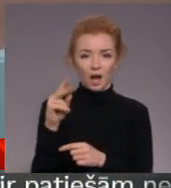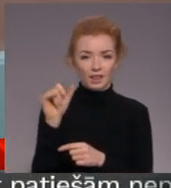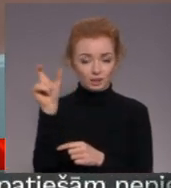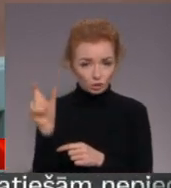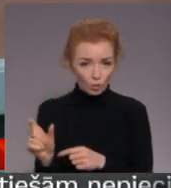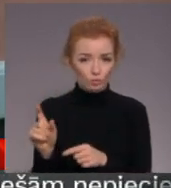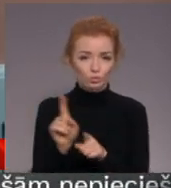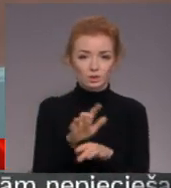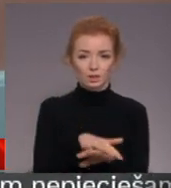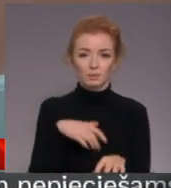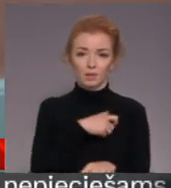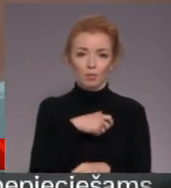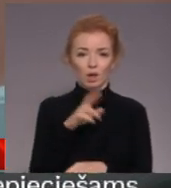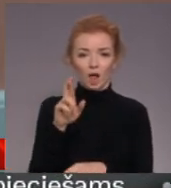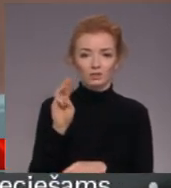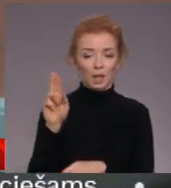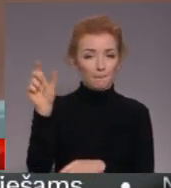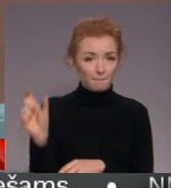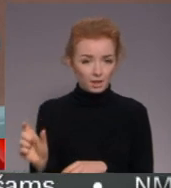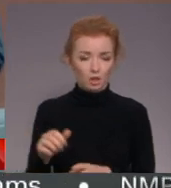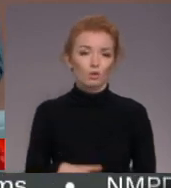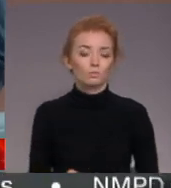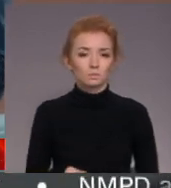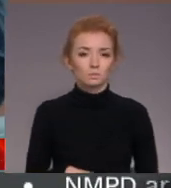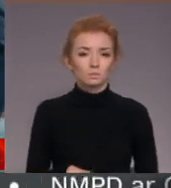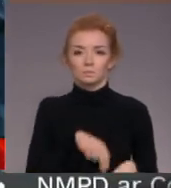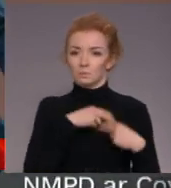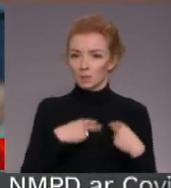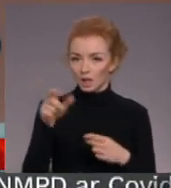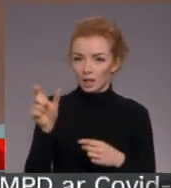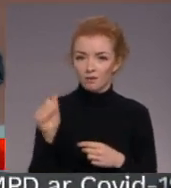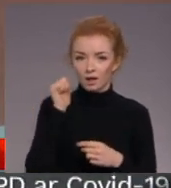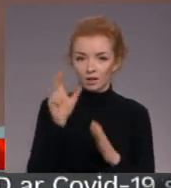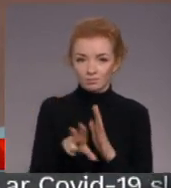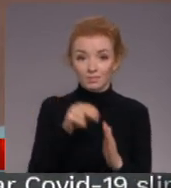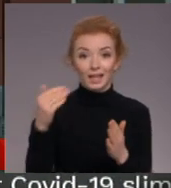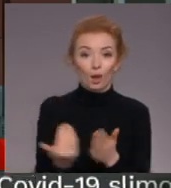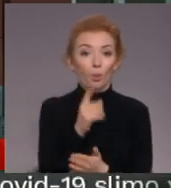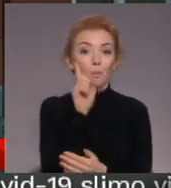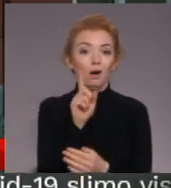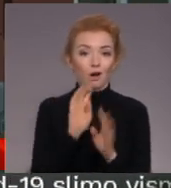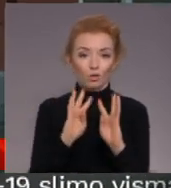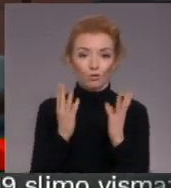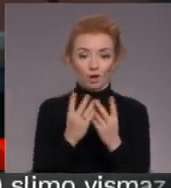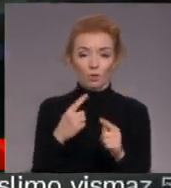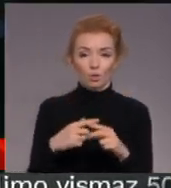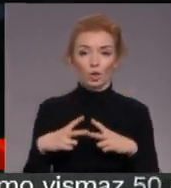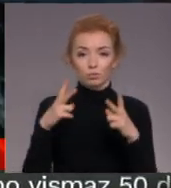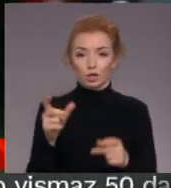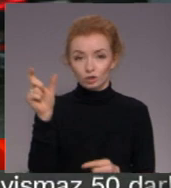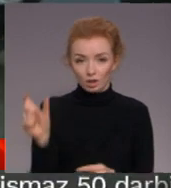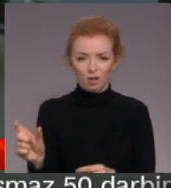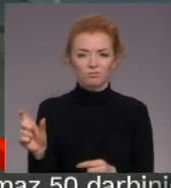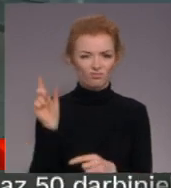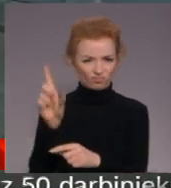Jāti Zakadzistavu un saimes deputātu Ralfu Nemīro. Biedri, kuri vakar ievēlēja jaunu pagaidu valdi un